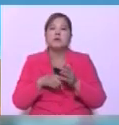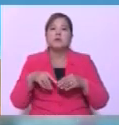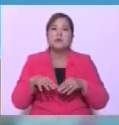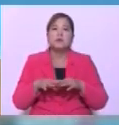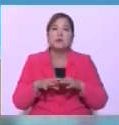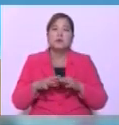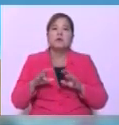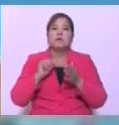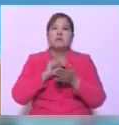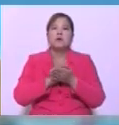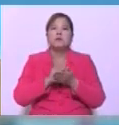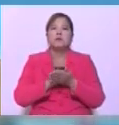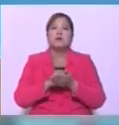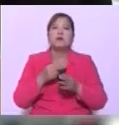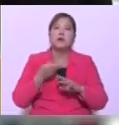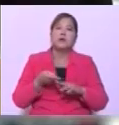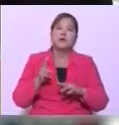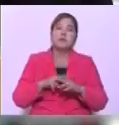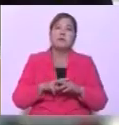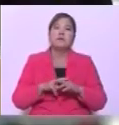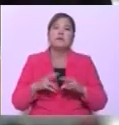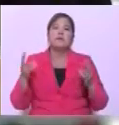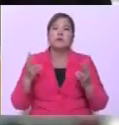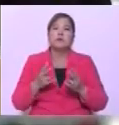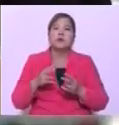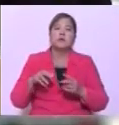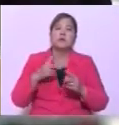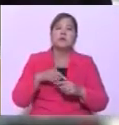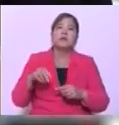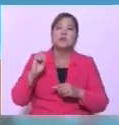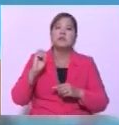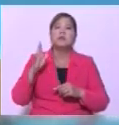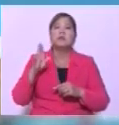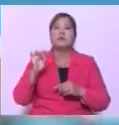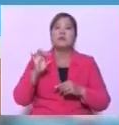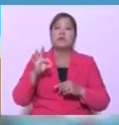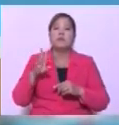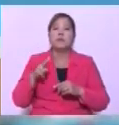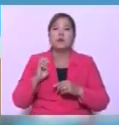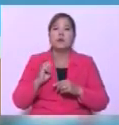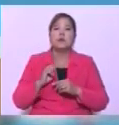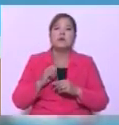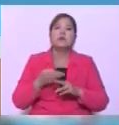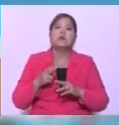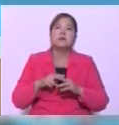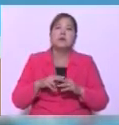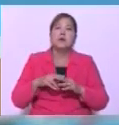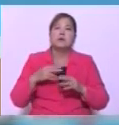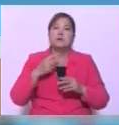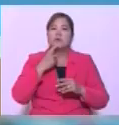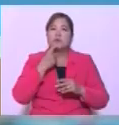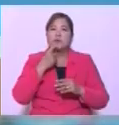захлестнули фактически весь мир. Это и наводнение в Центральной Европе, и ураган США. Ну, такие стихийные бедствия трудно предсказать,